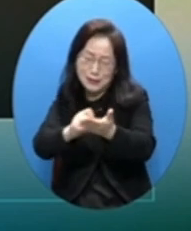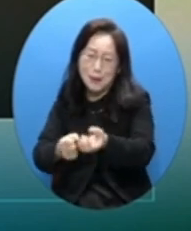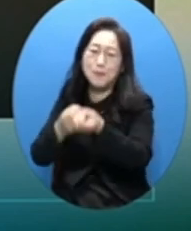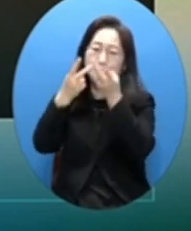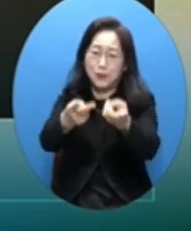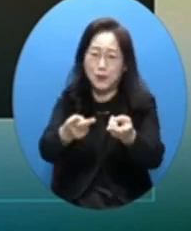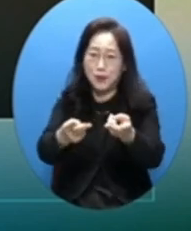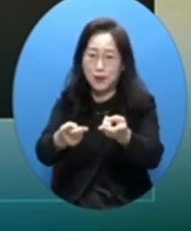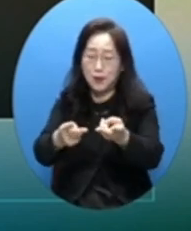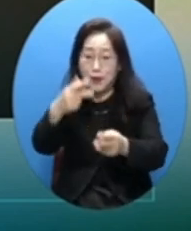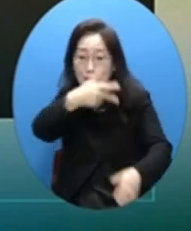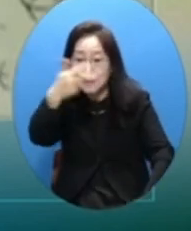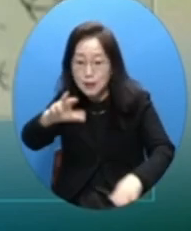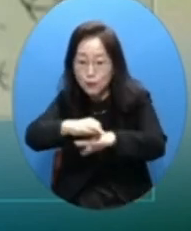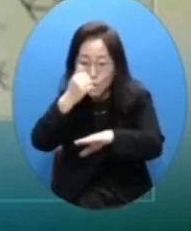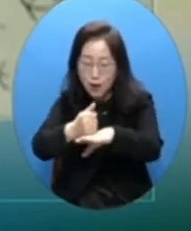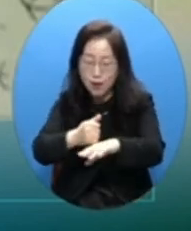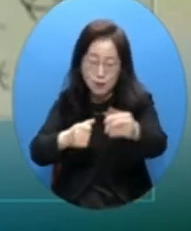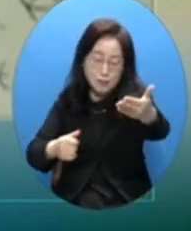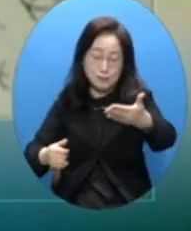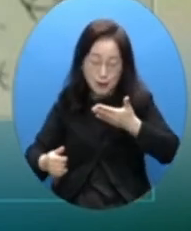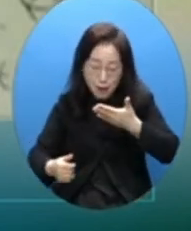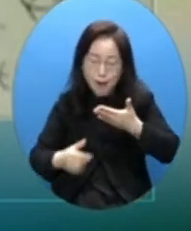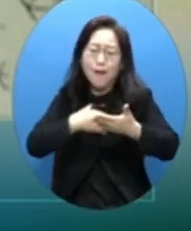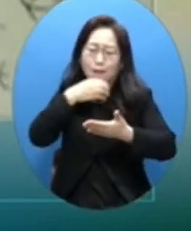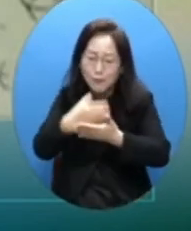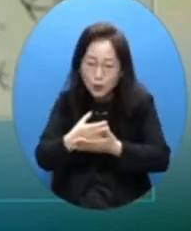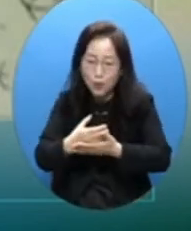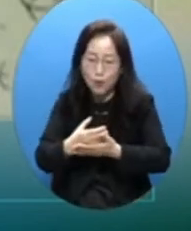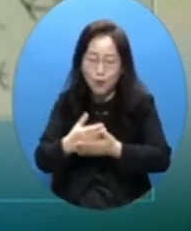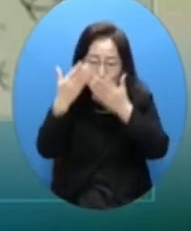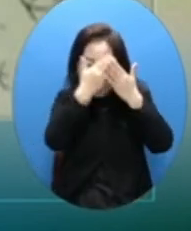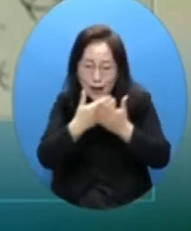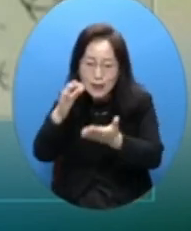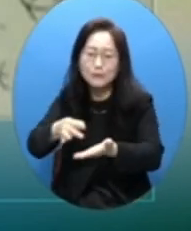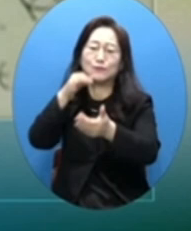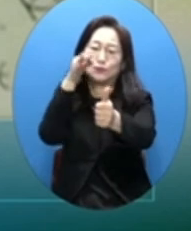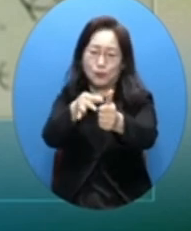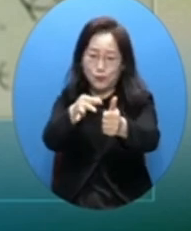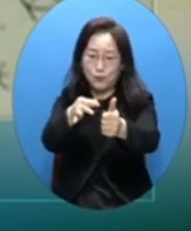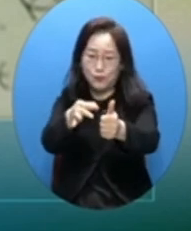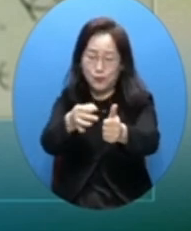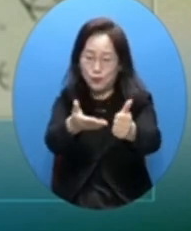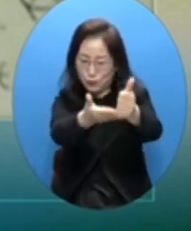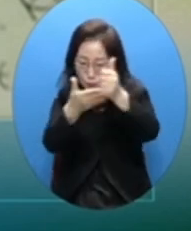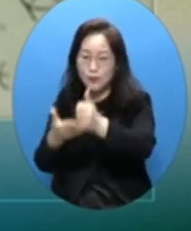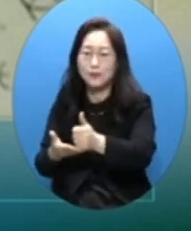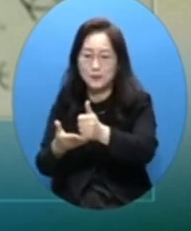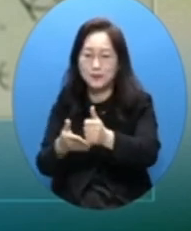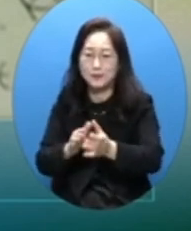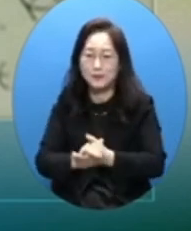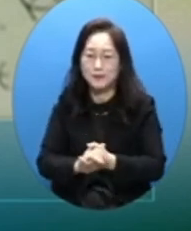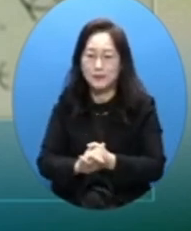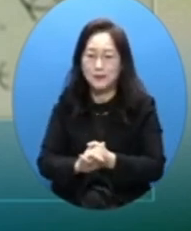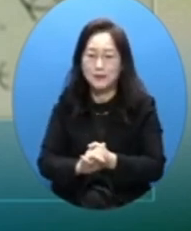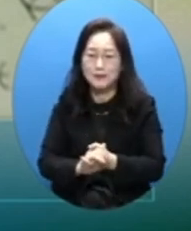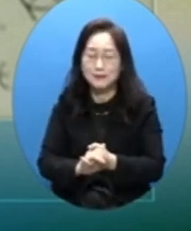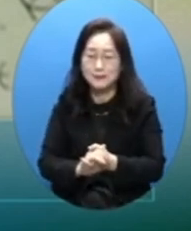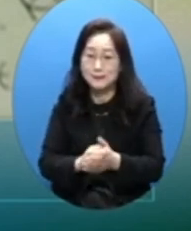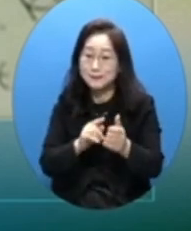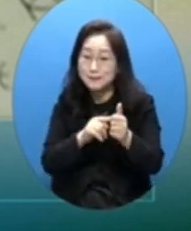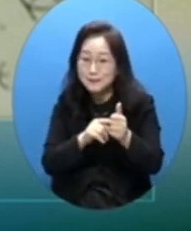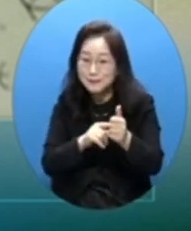덴마크광이이 편지를 입고 감동을 해서 전액 장학금으로 그 유태영 박사를 추천합니다 그래